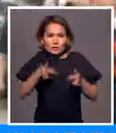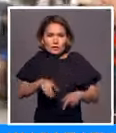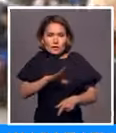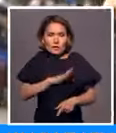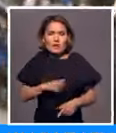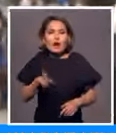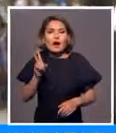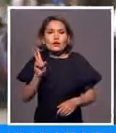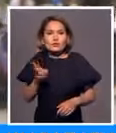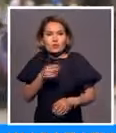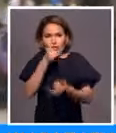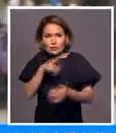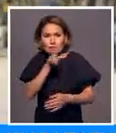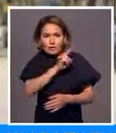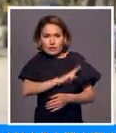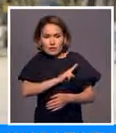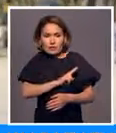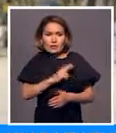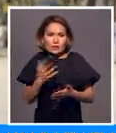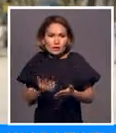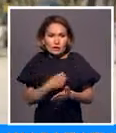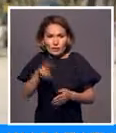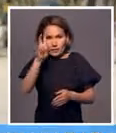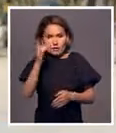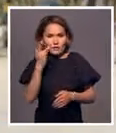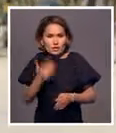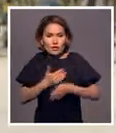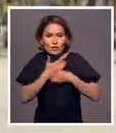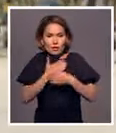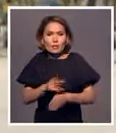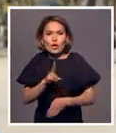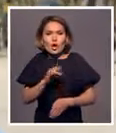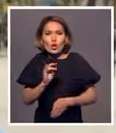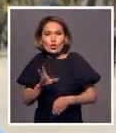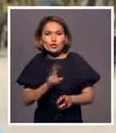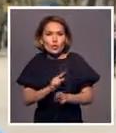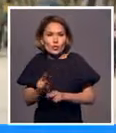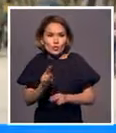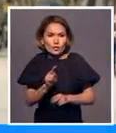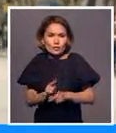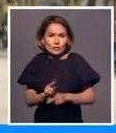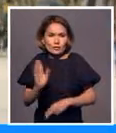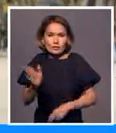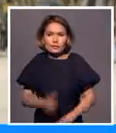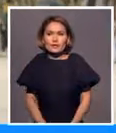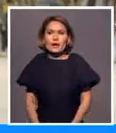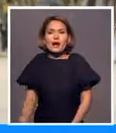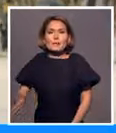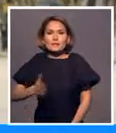таппай қиналғандарға қолдау көрсетуге әзір. Үшінші бағыт бойынша 1197 адам